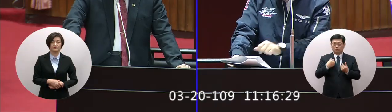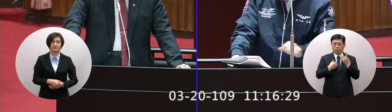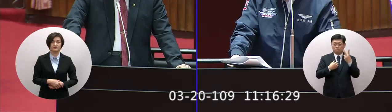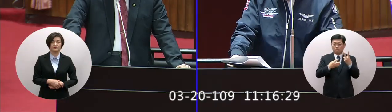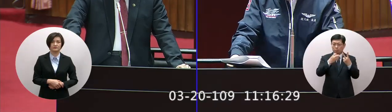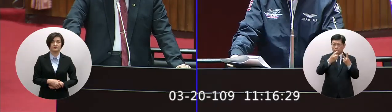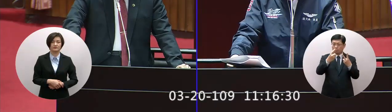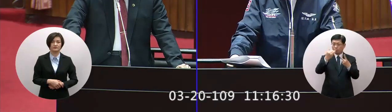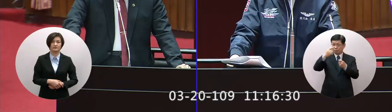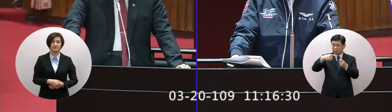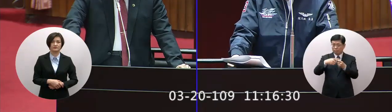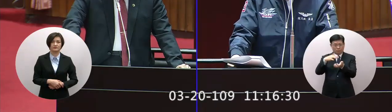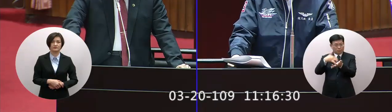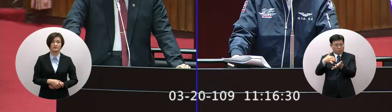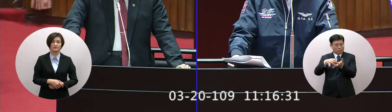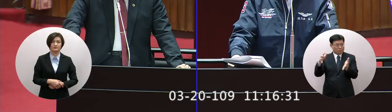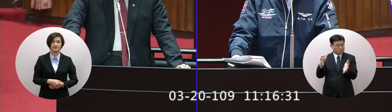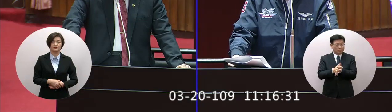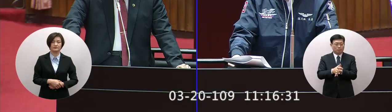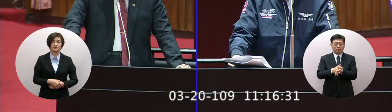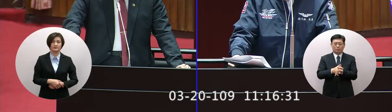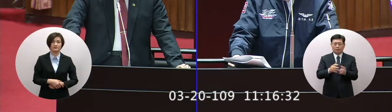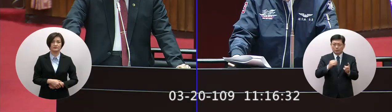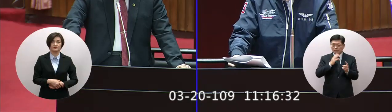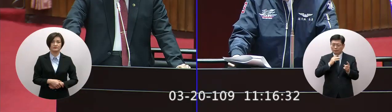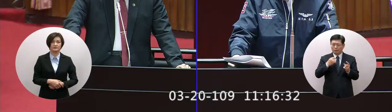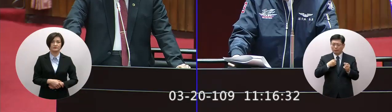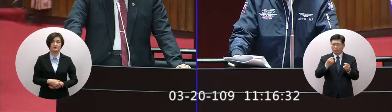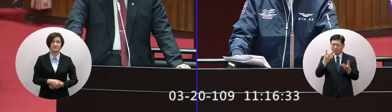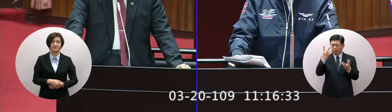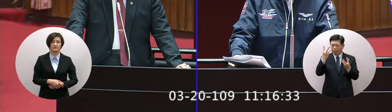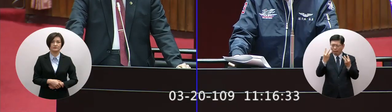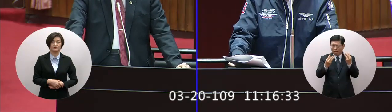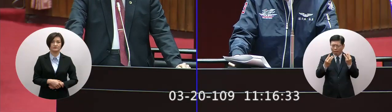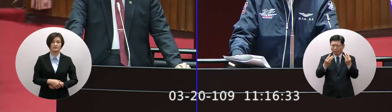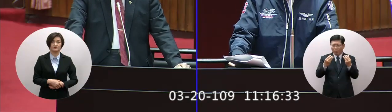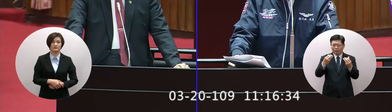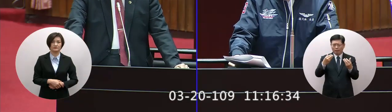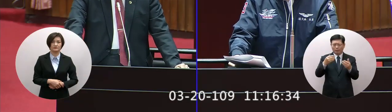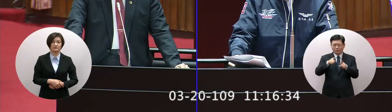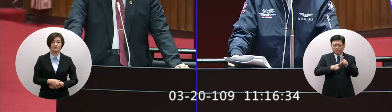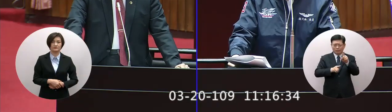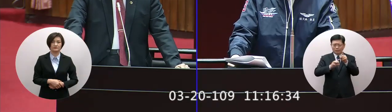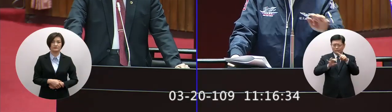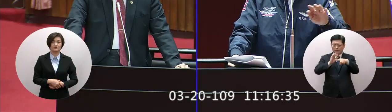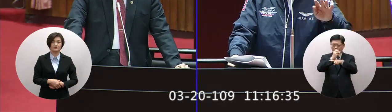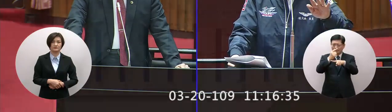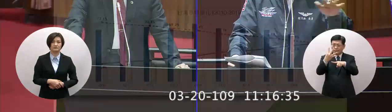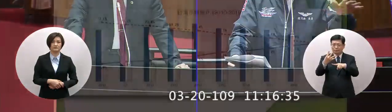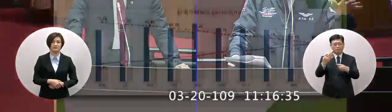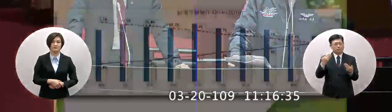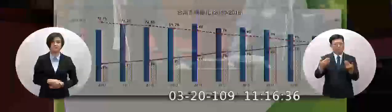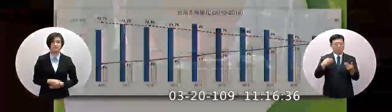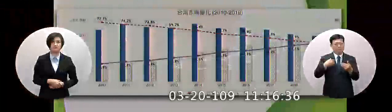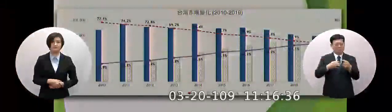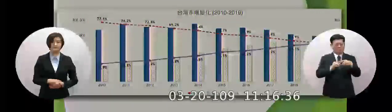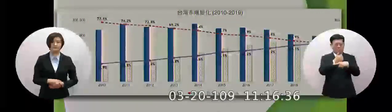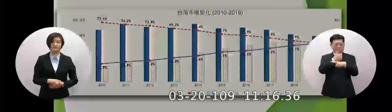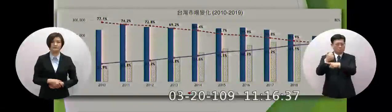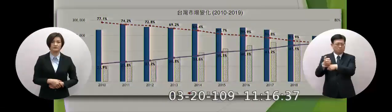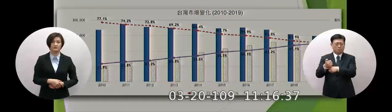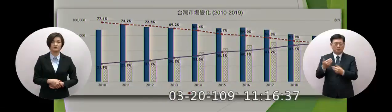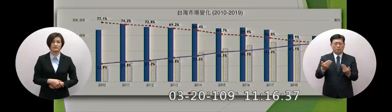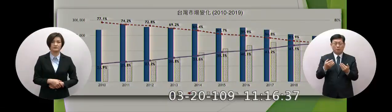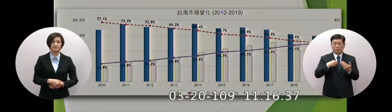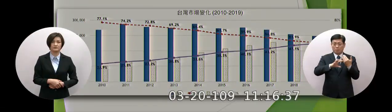们2019年的统计来看哈，那个交叉点快要到了，其实只差0.4%，几乎是已经50-50